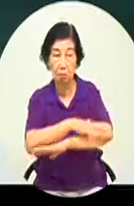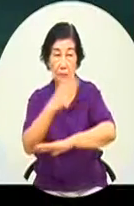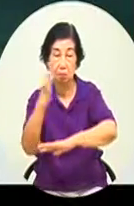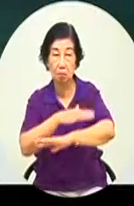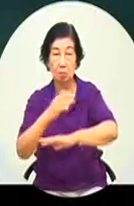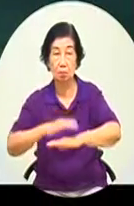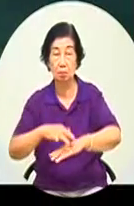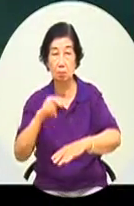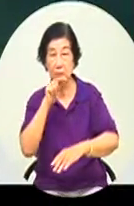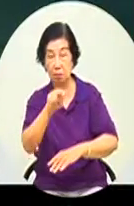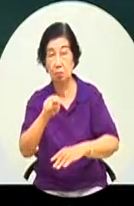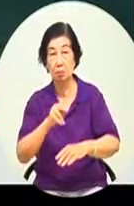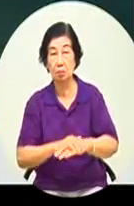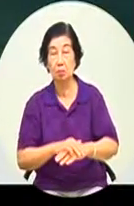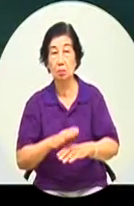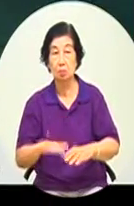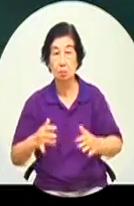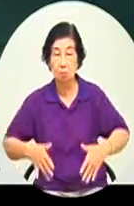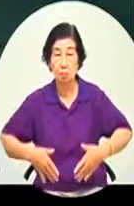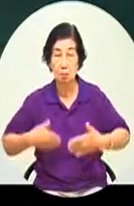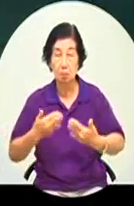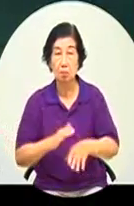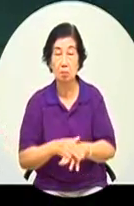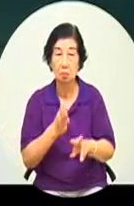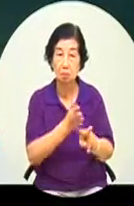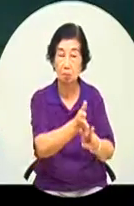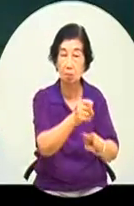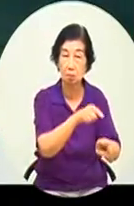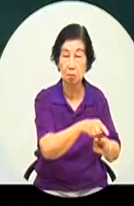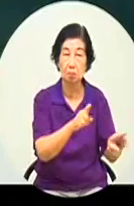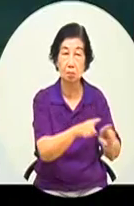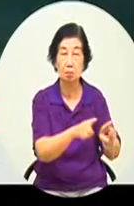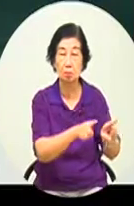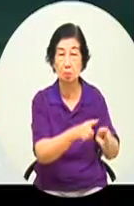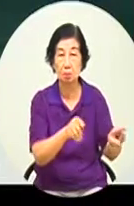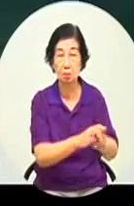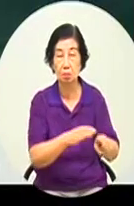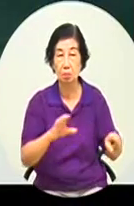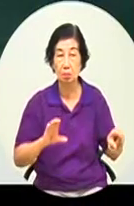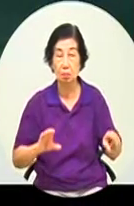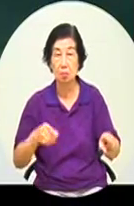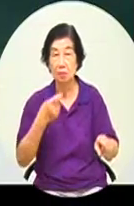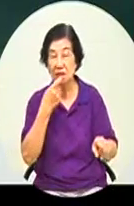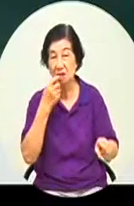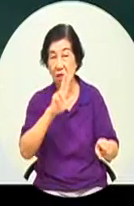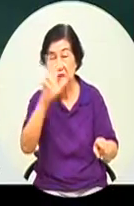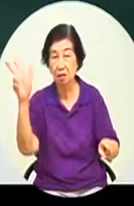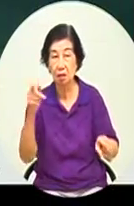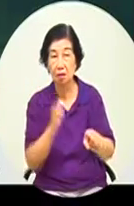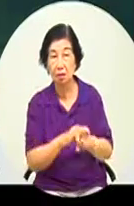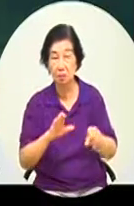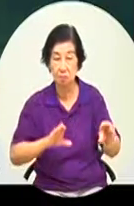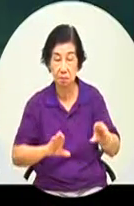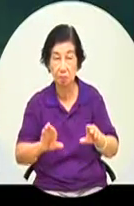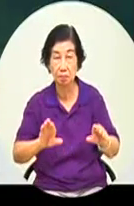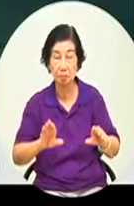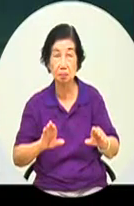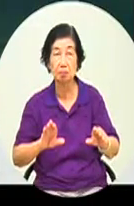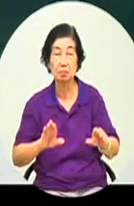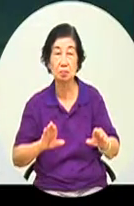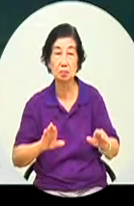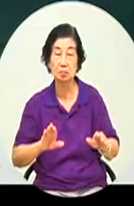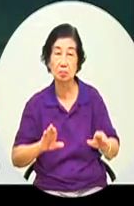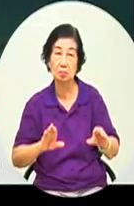咱的轻轨吼，这一部是轻轨。平面轻轨跟这一部轿车，白色轿车相撞哦，啊，这样嘛导